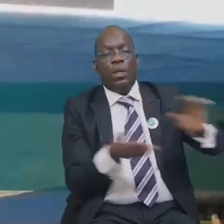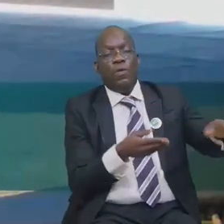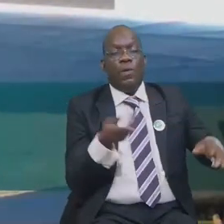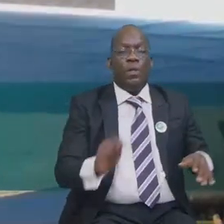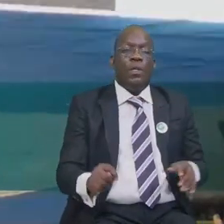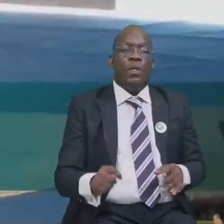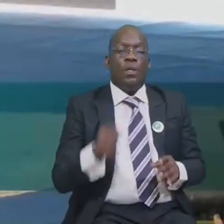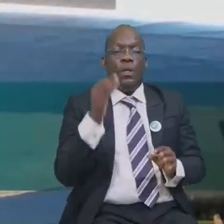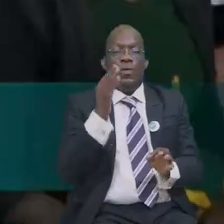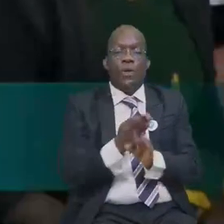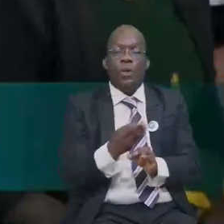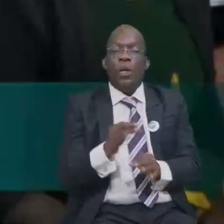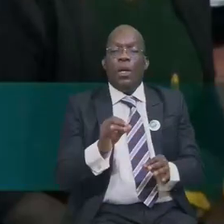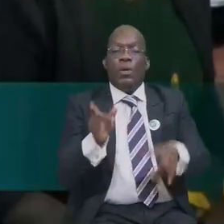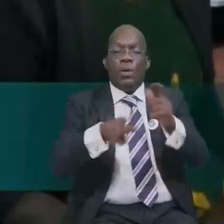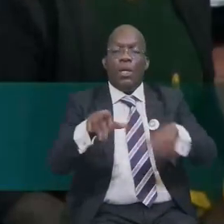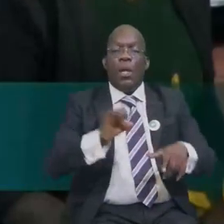Je ne ferai pas partie d'eux.